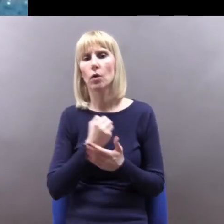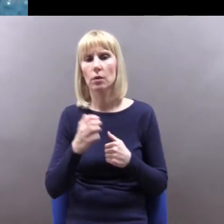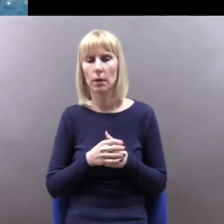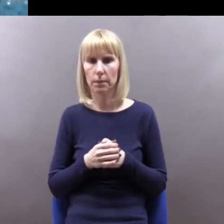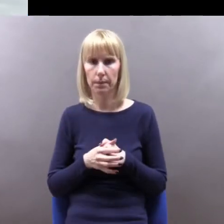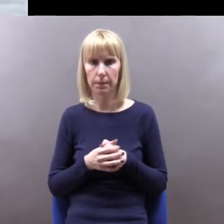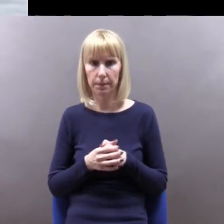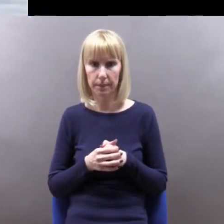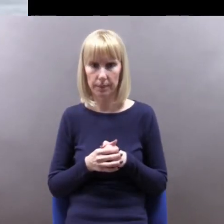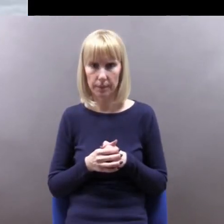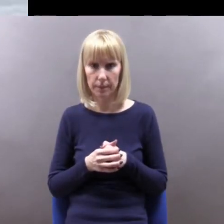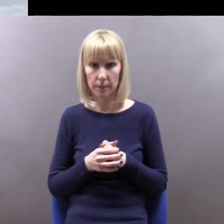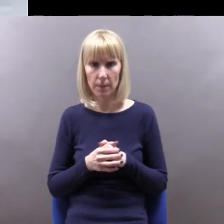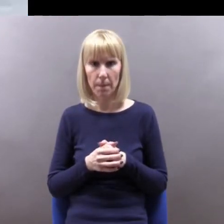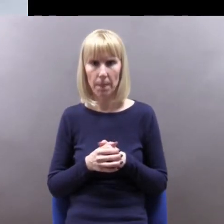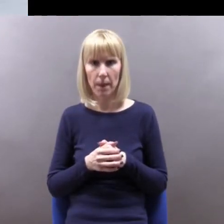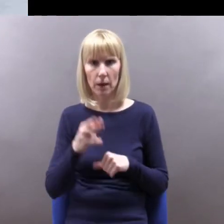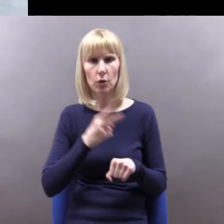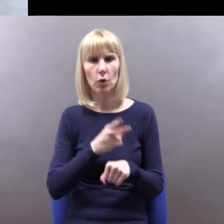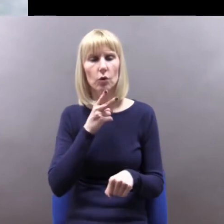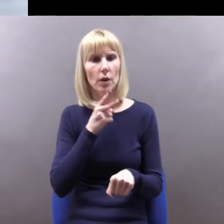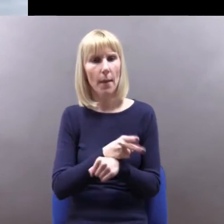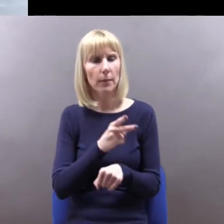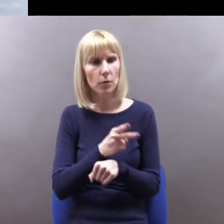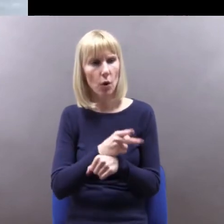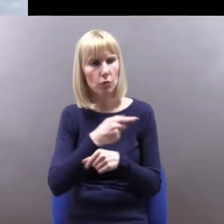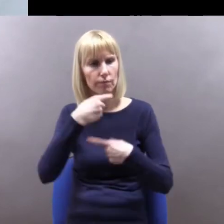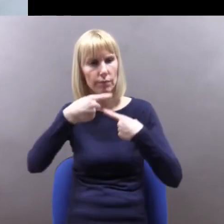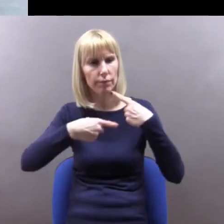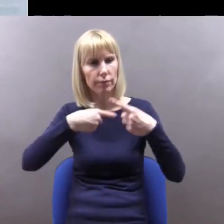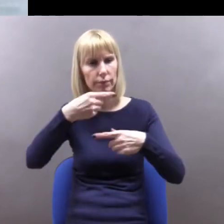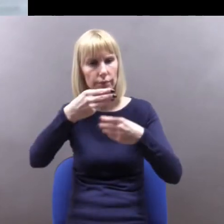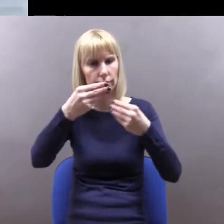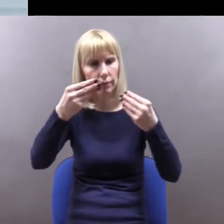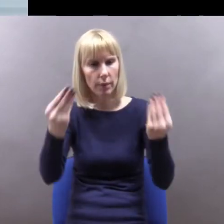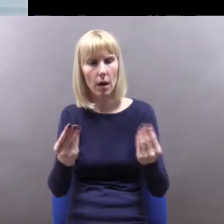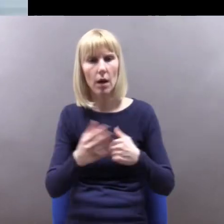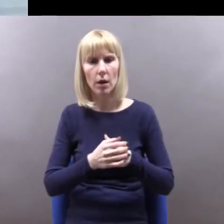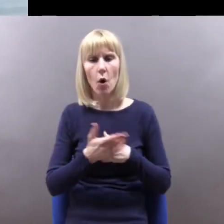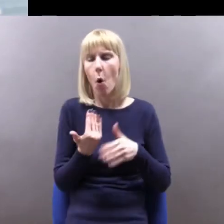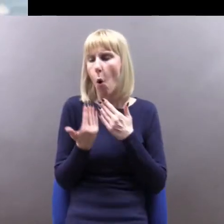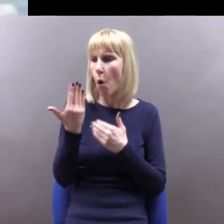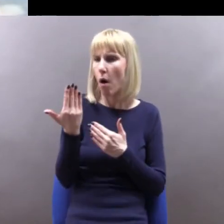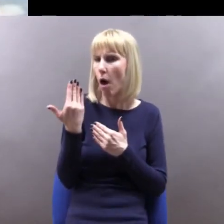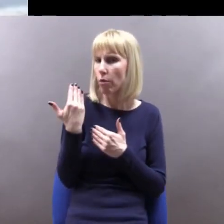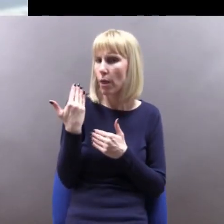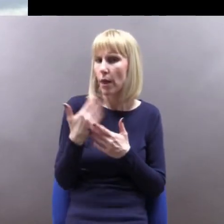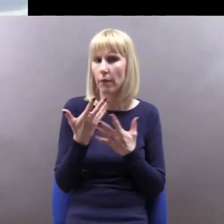mam nadzieję, że... Słuchajcie, ale bo dostępność ewoluuje, tak? To dopiero od niedawna jest tak, że jednak chcielibyśmy...